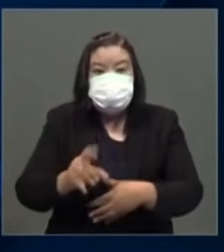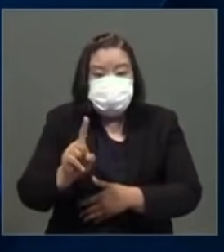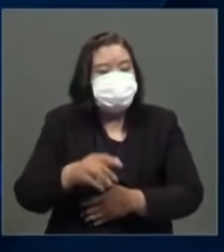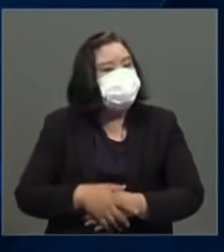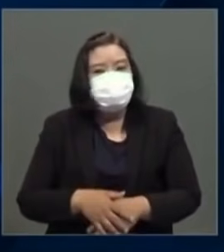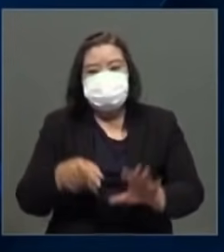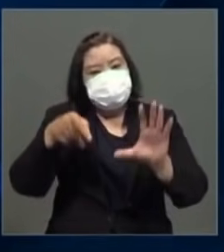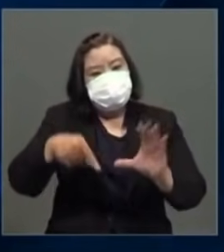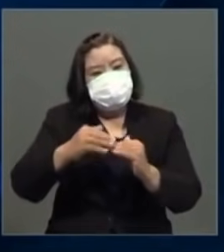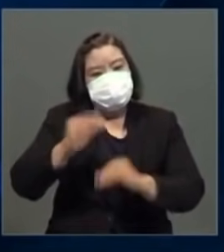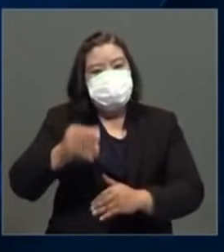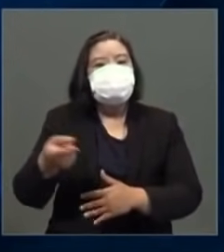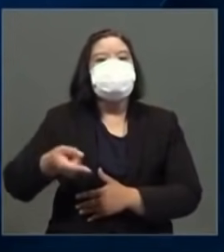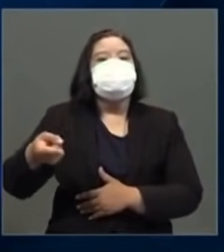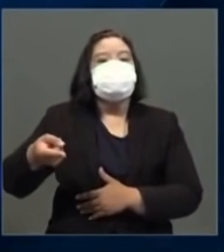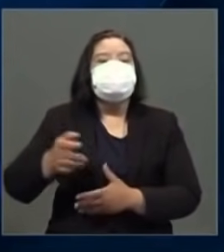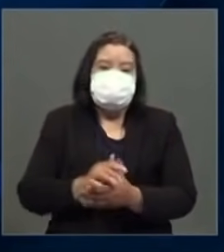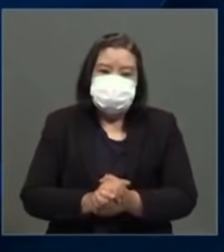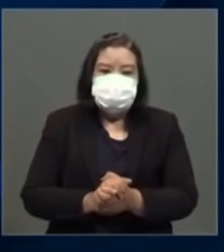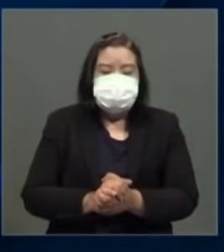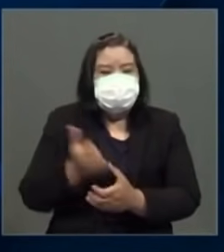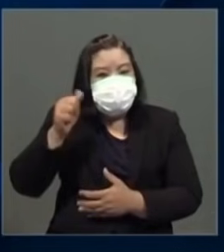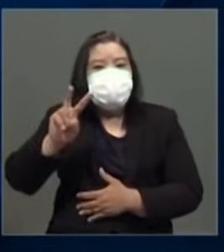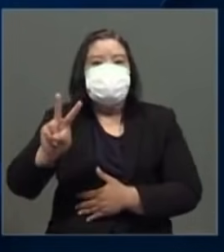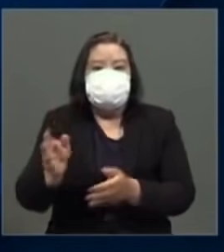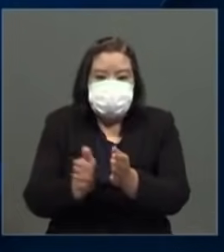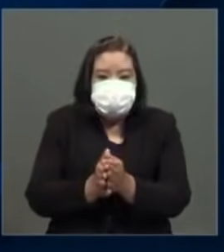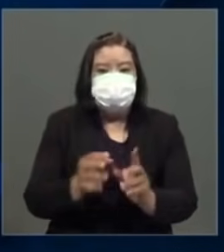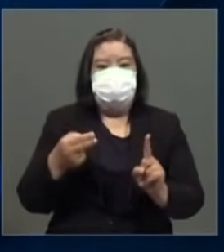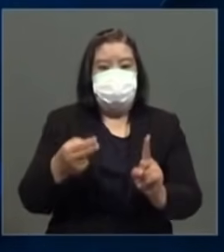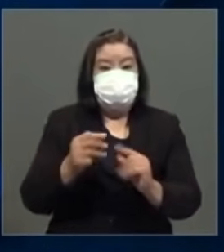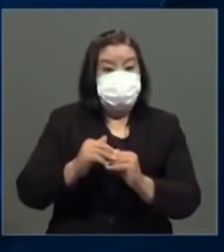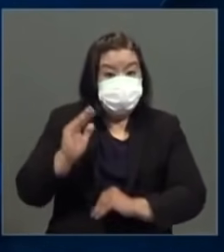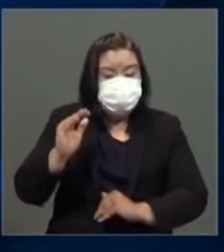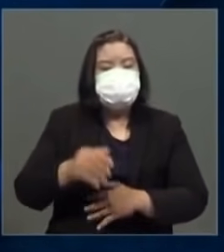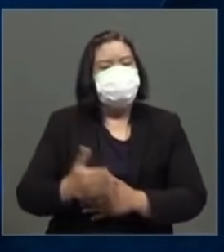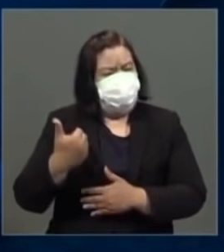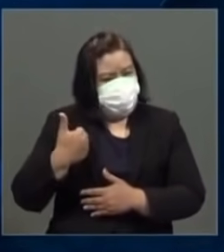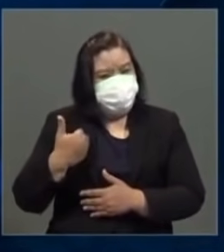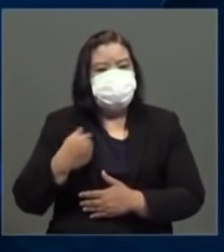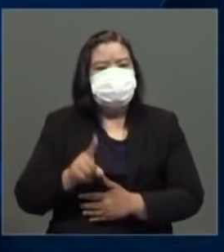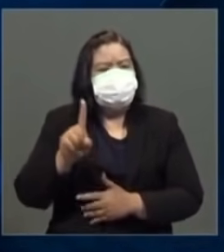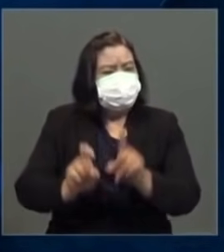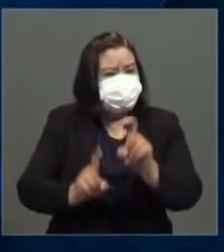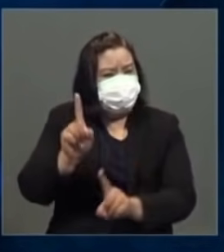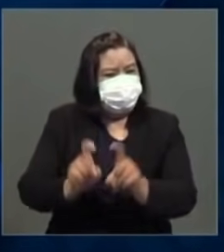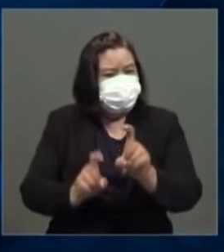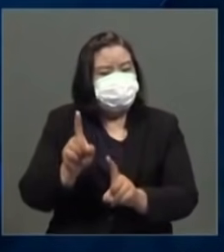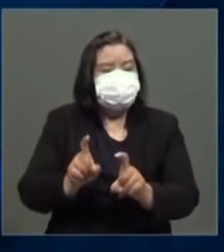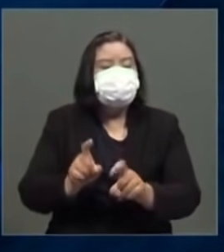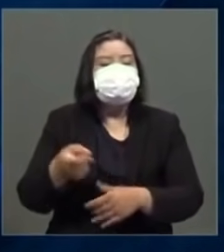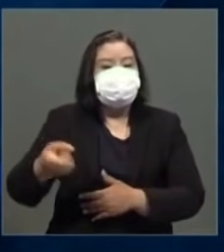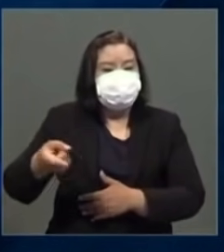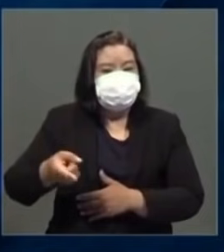พันนะครับ2-3วันหมื่น2วันหมื่นอย่างนี้นะฮะมันก็จะต้องมีอัตราการเสียชีวิตเพิ่มขึ้นแน่นอนนะครับอัน